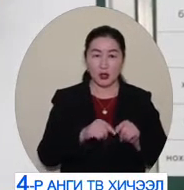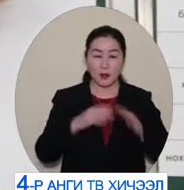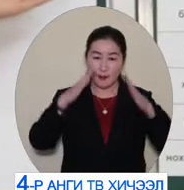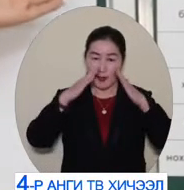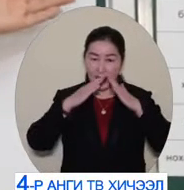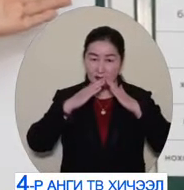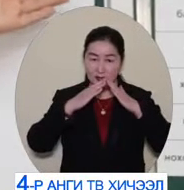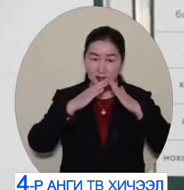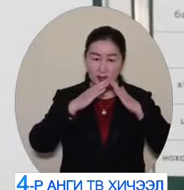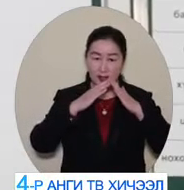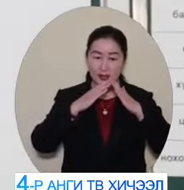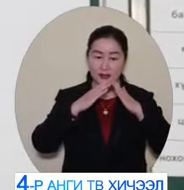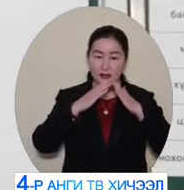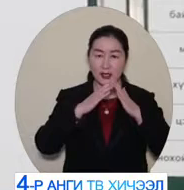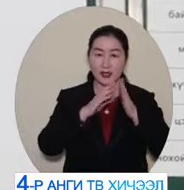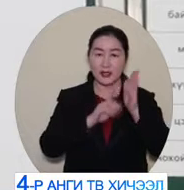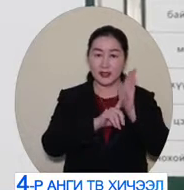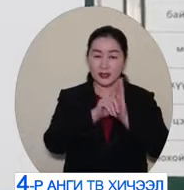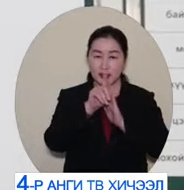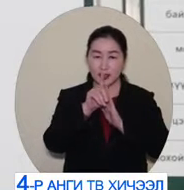бүгдээрээ байшингаас эхлээд